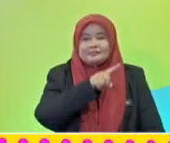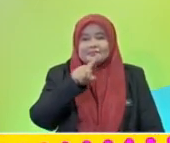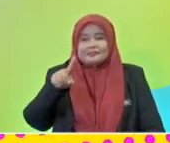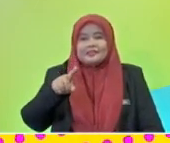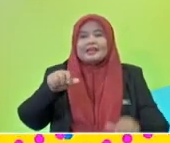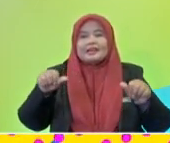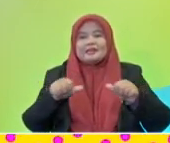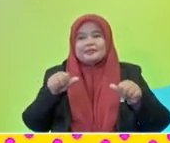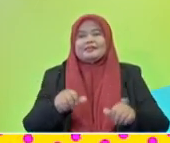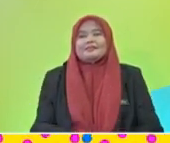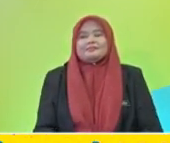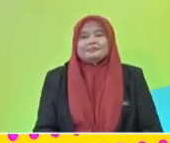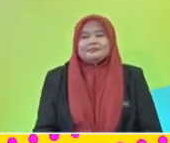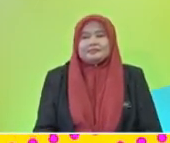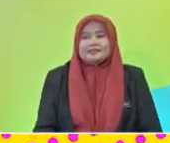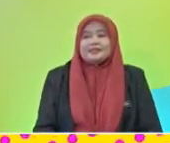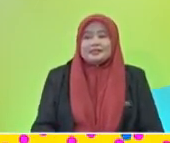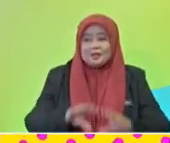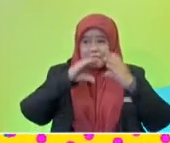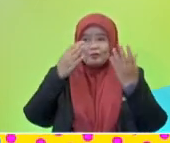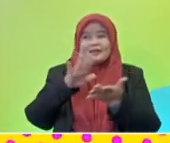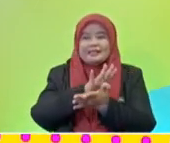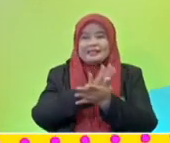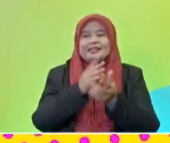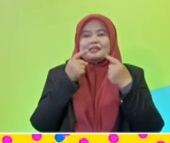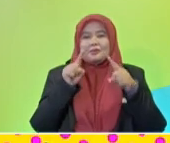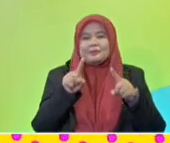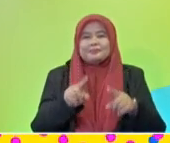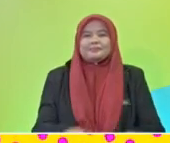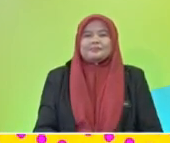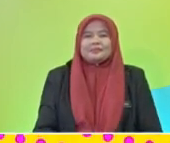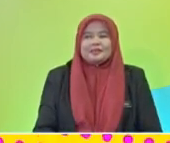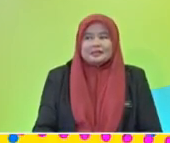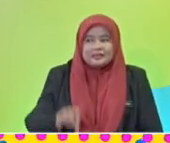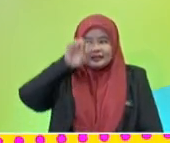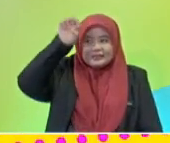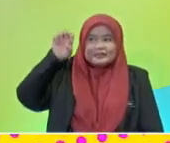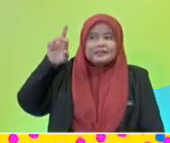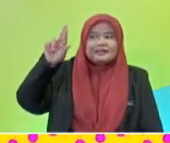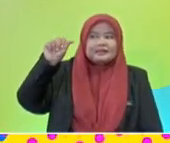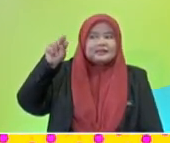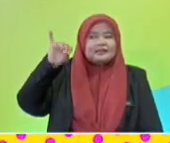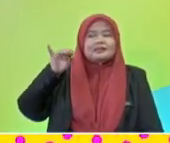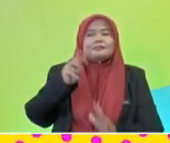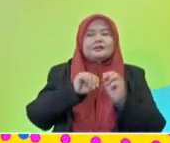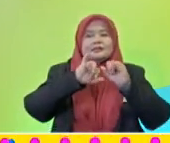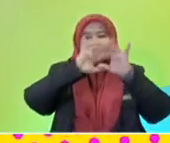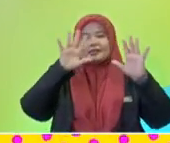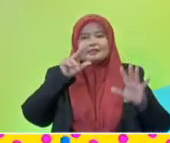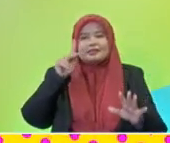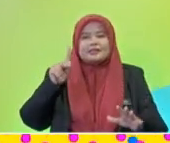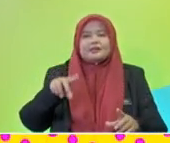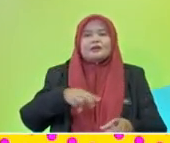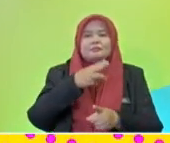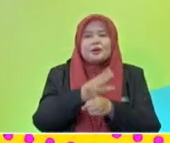kertas kertas nak jawab okey silakan kertas Encik Rani menjelaskan bahawa